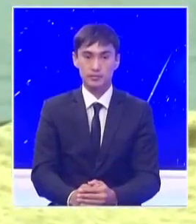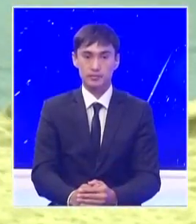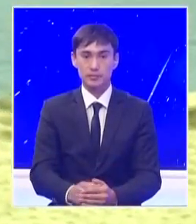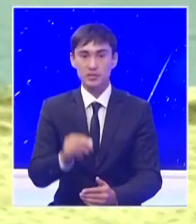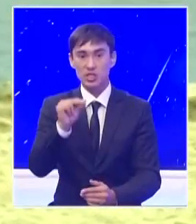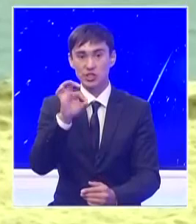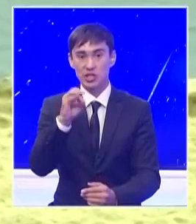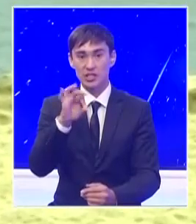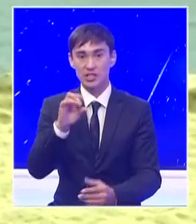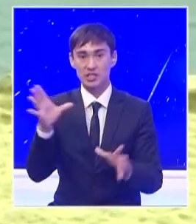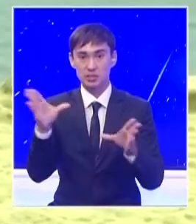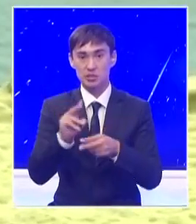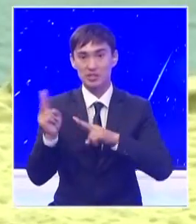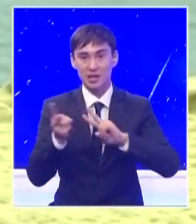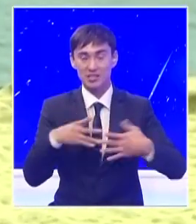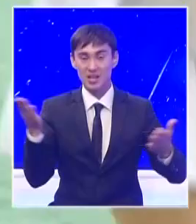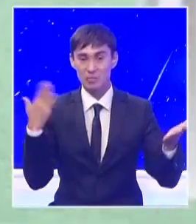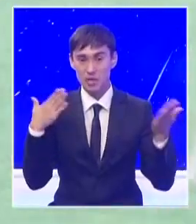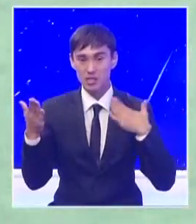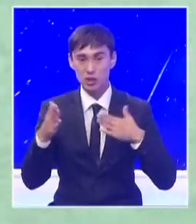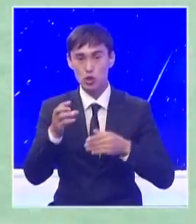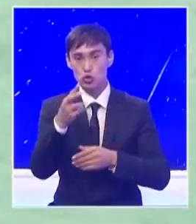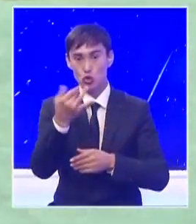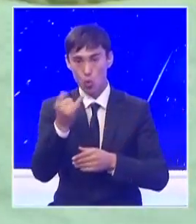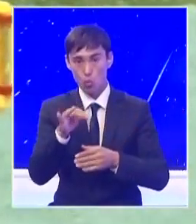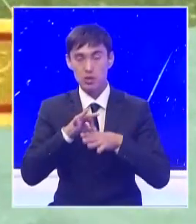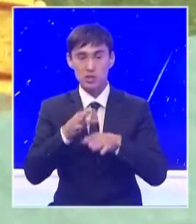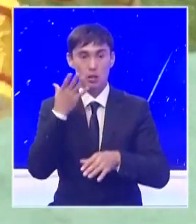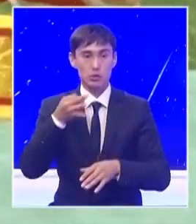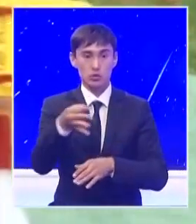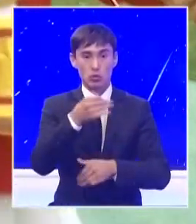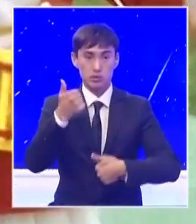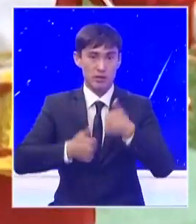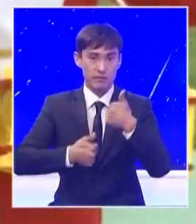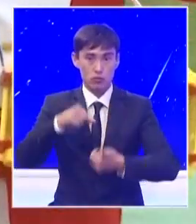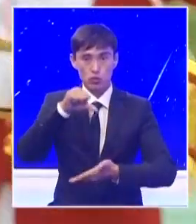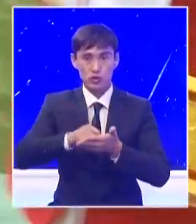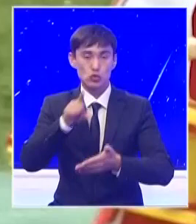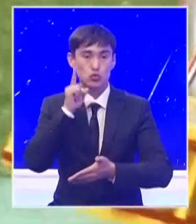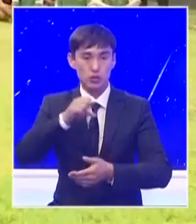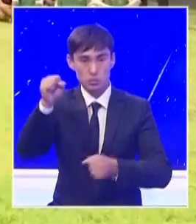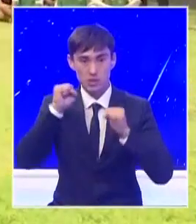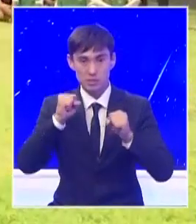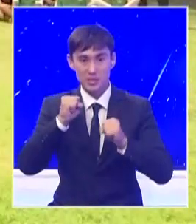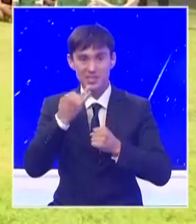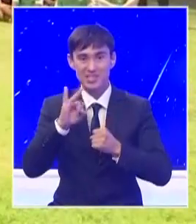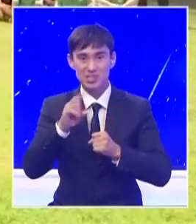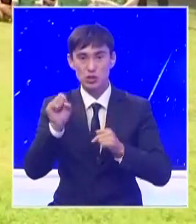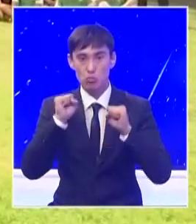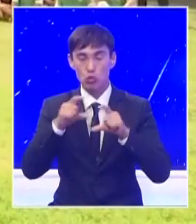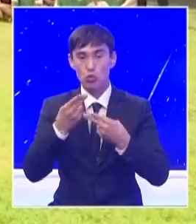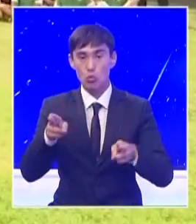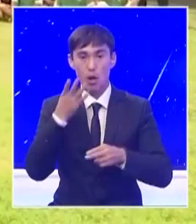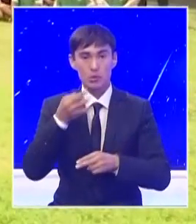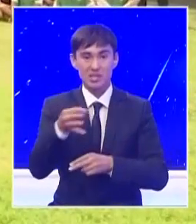Чирлидинг – смесь танцев, гимнастики и шоу. В прошедших в Алматинской области соревнованиях участвовали юные спортсменки из спортклубов